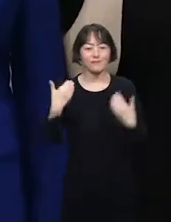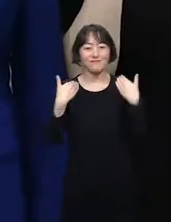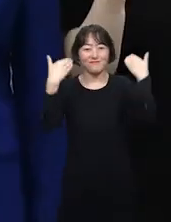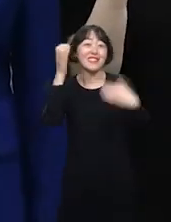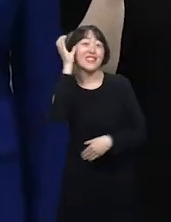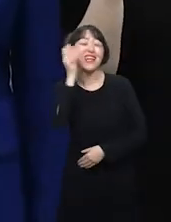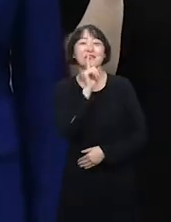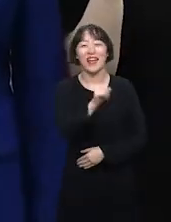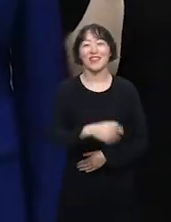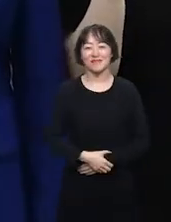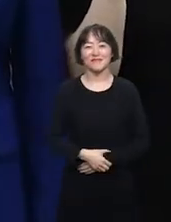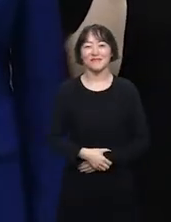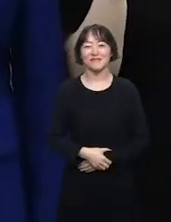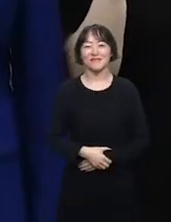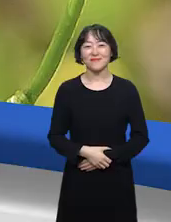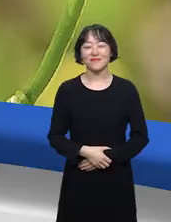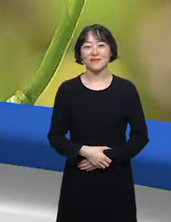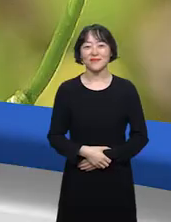말했습니다.